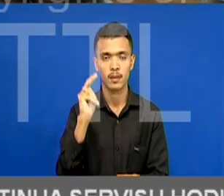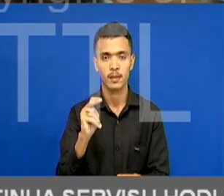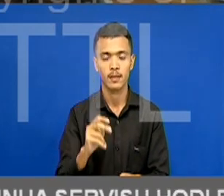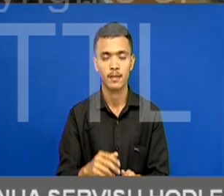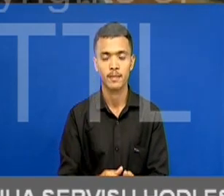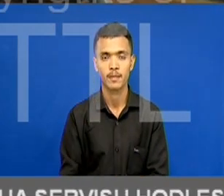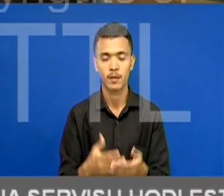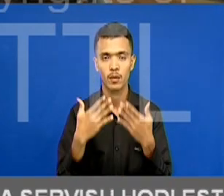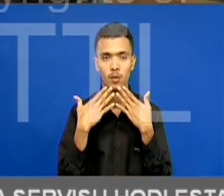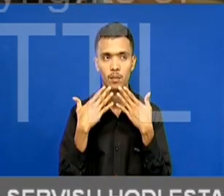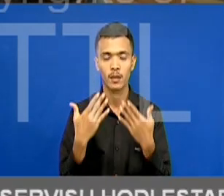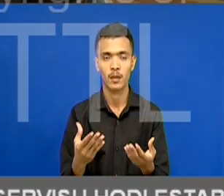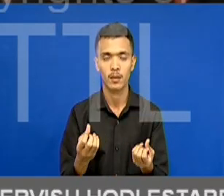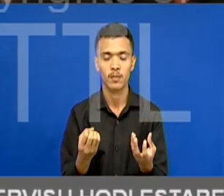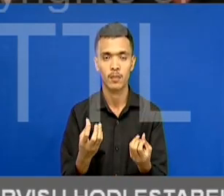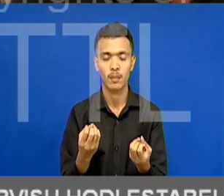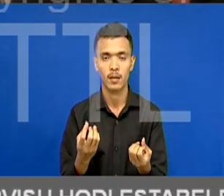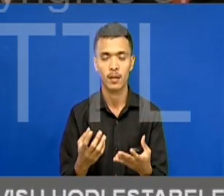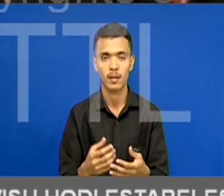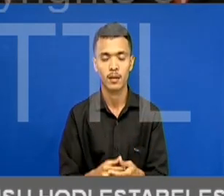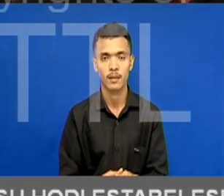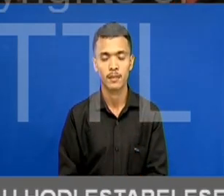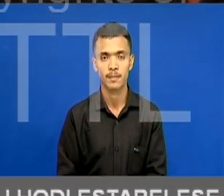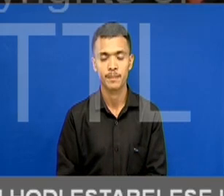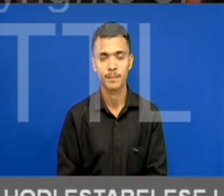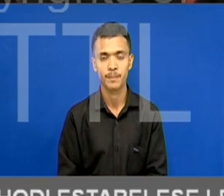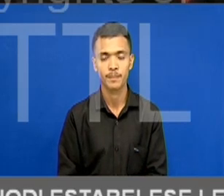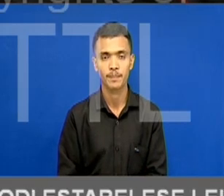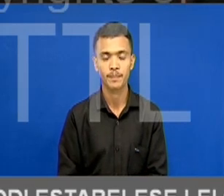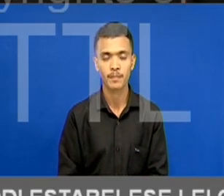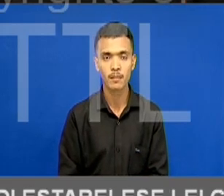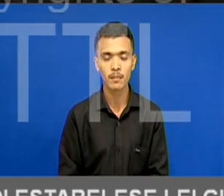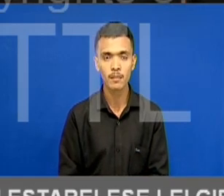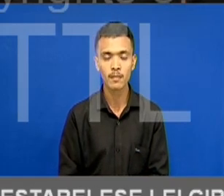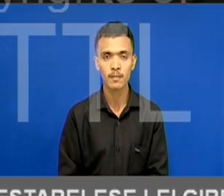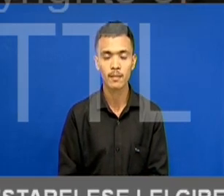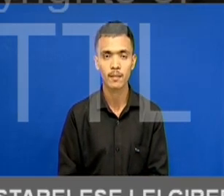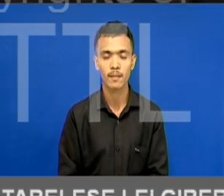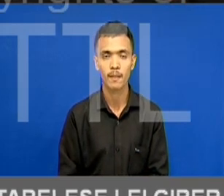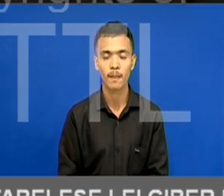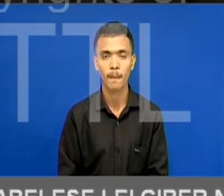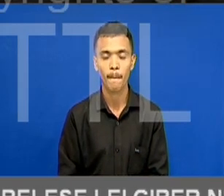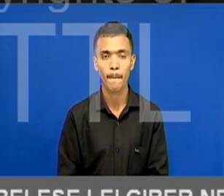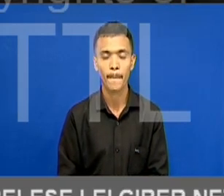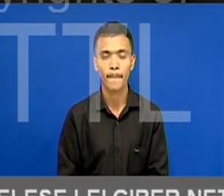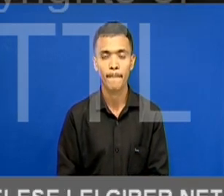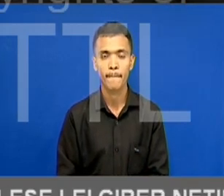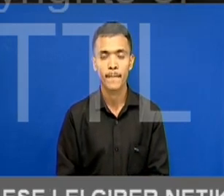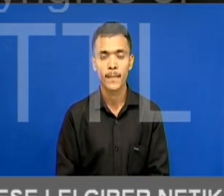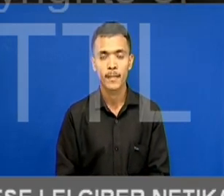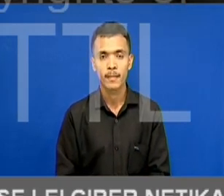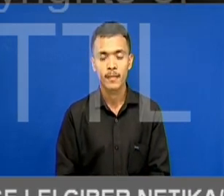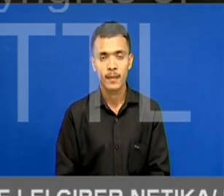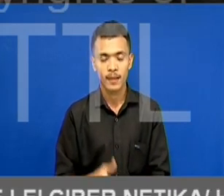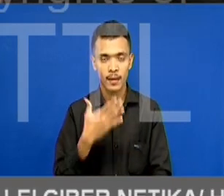direktur jeral nabi maka fona tempo hari entrevista ami ba iha amnia program ada ohinya.